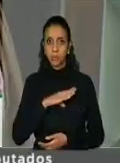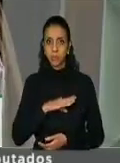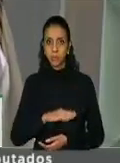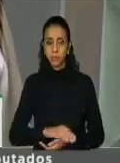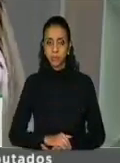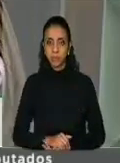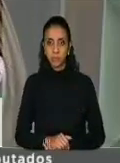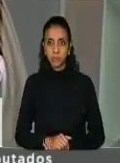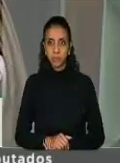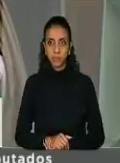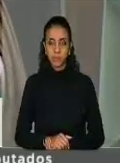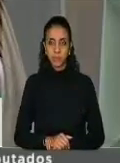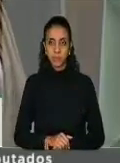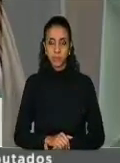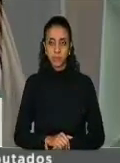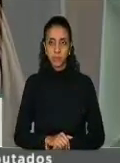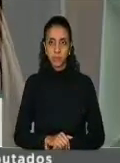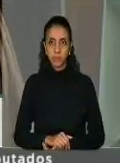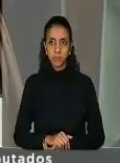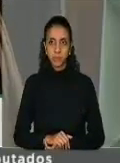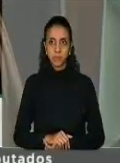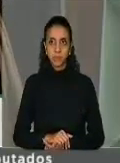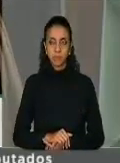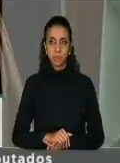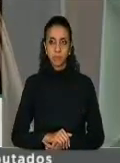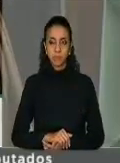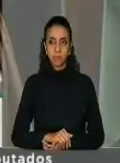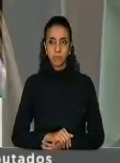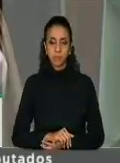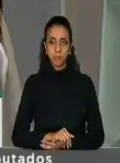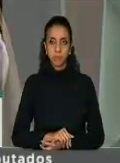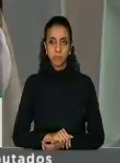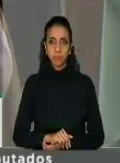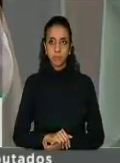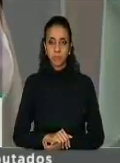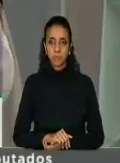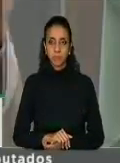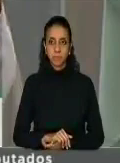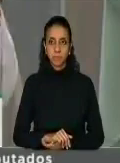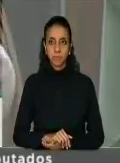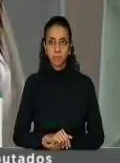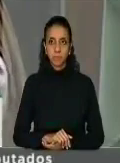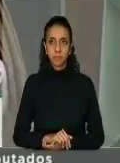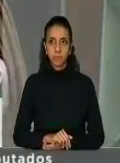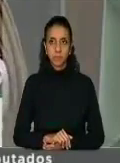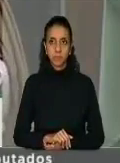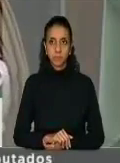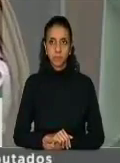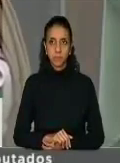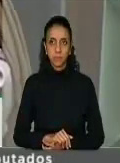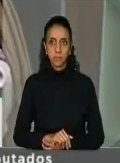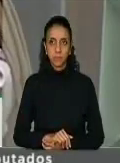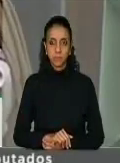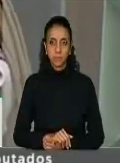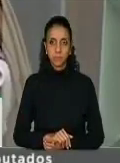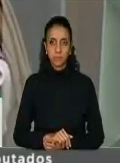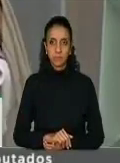الدين السامي الذي جعله الله سبحانه وتعالى ختم به الأديان